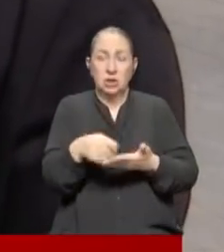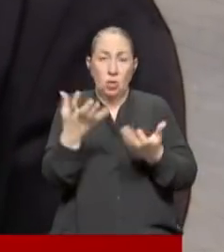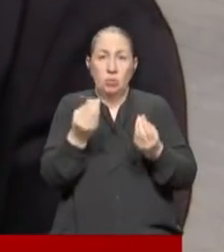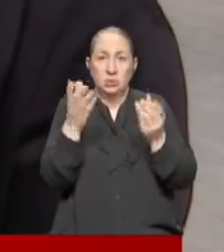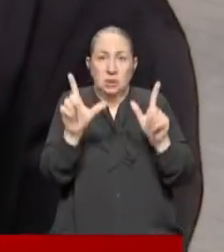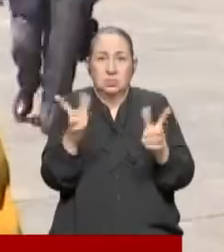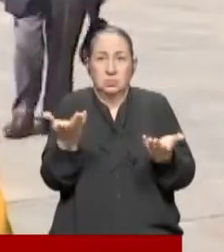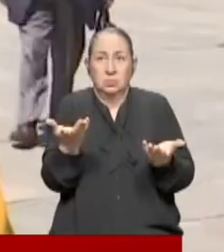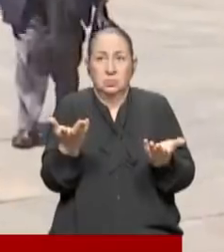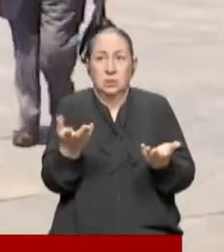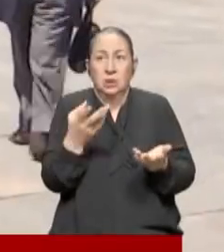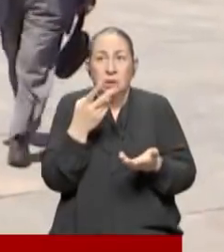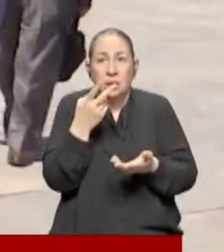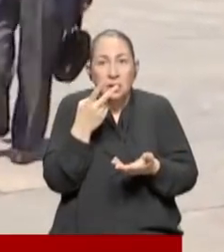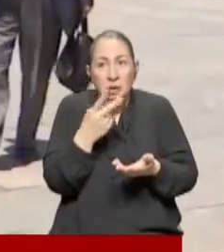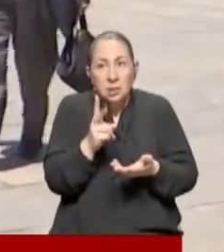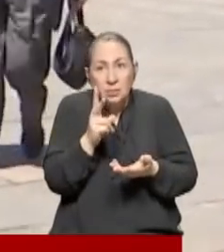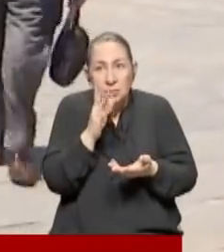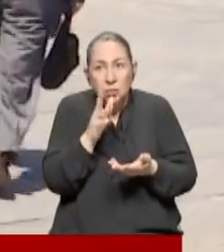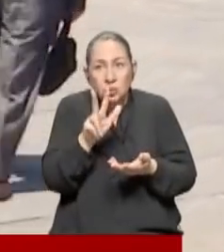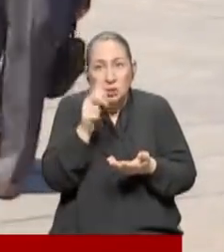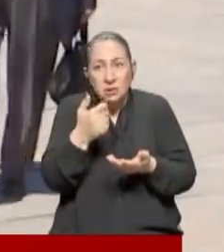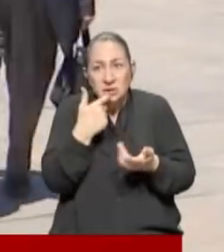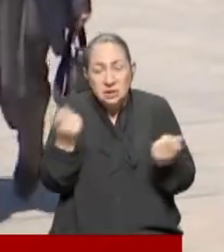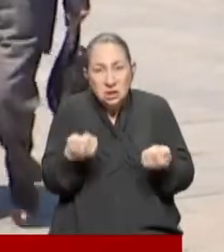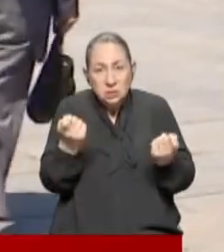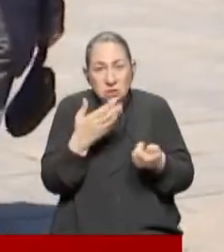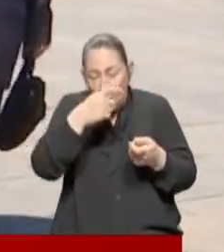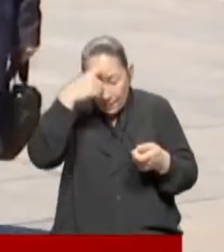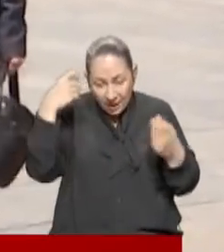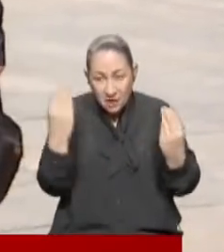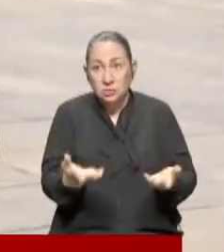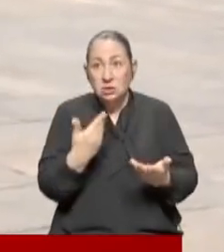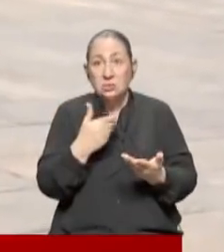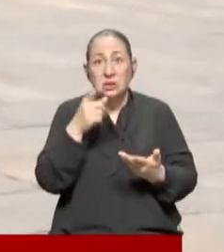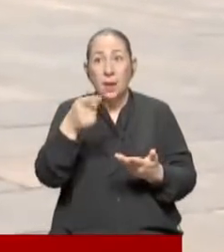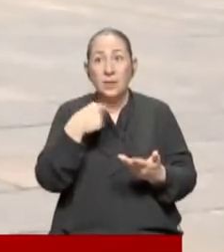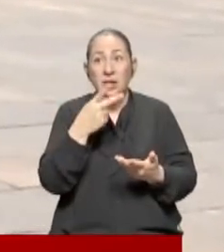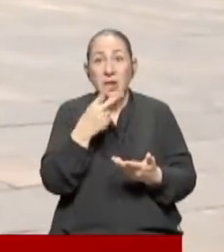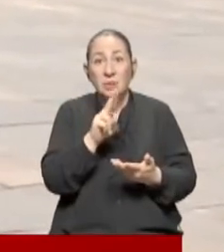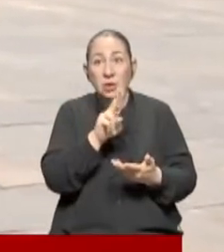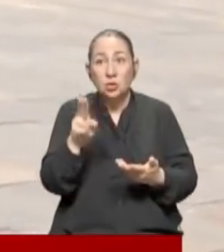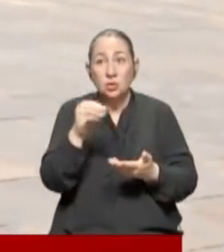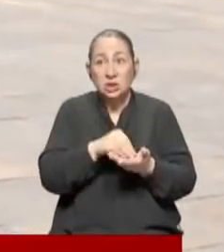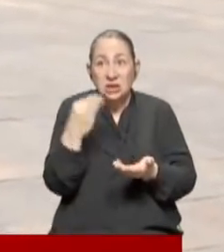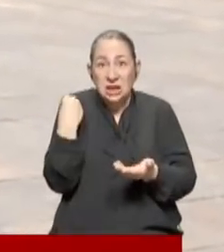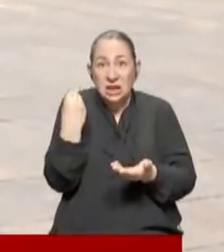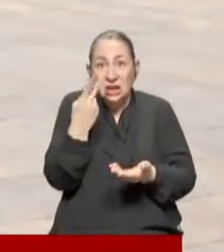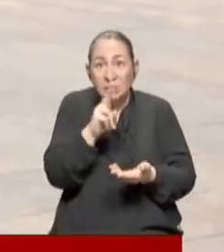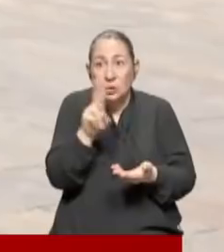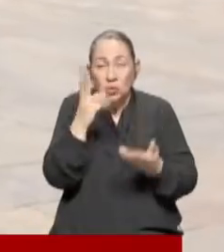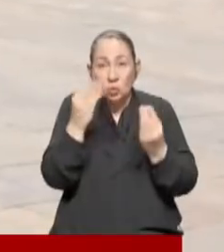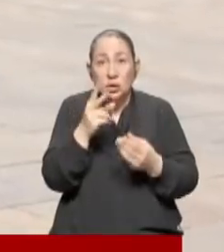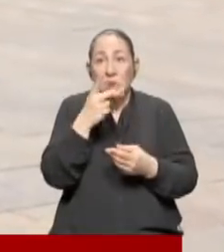emekli maaşı alması lazım. 2000 lira gezdik gözünü seveyim. 36 sene çalışmışım, emek vermişim. Sen bana 2700 oldu. Yeni 2700